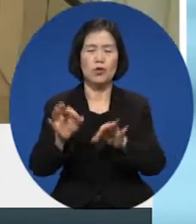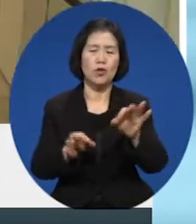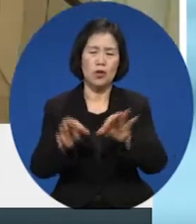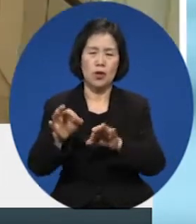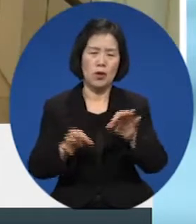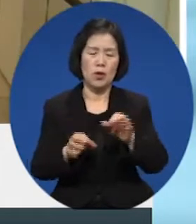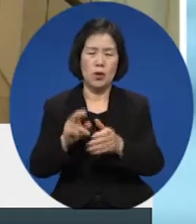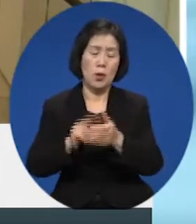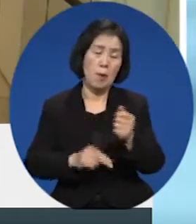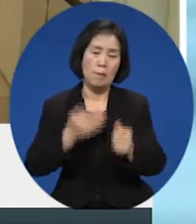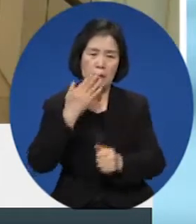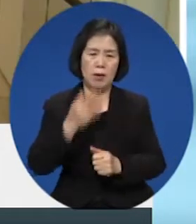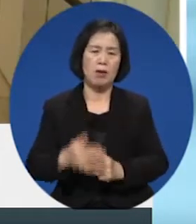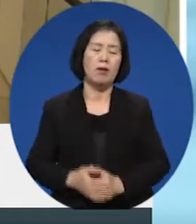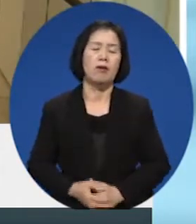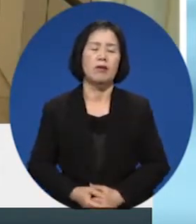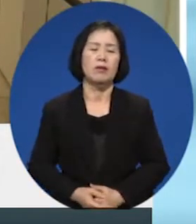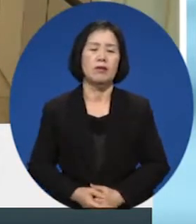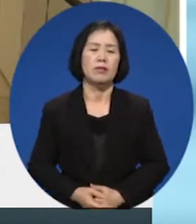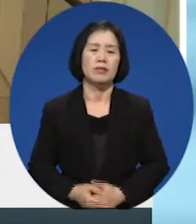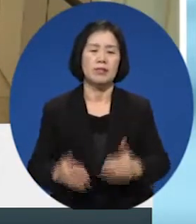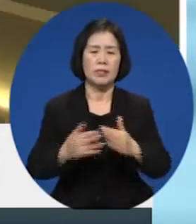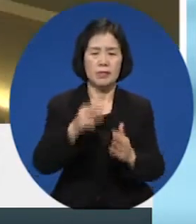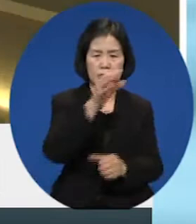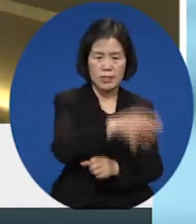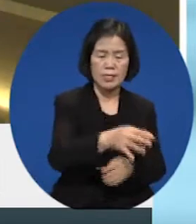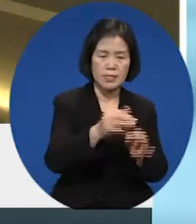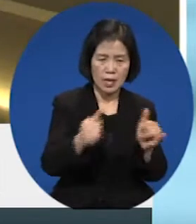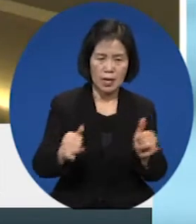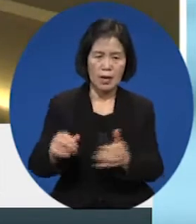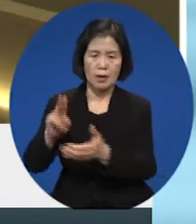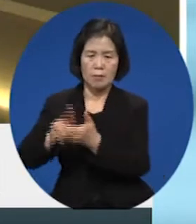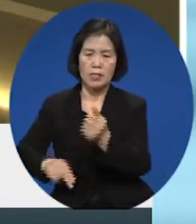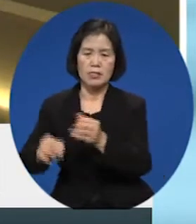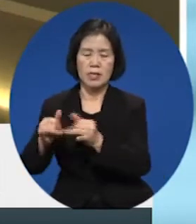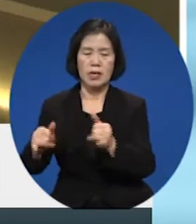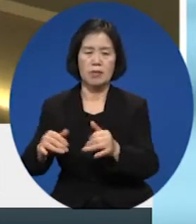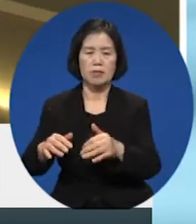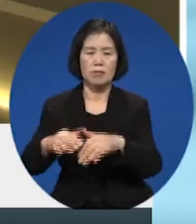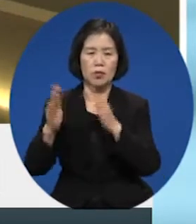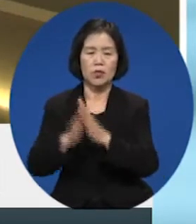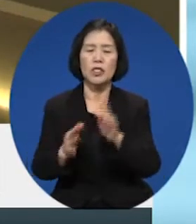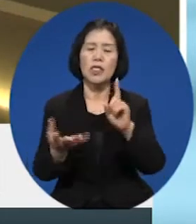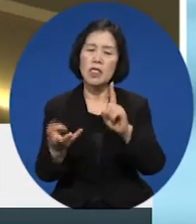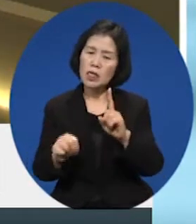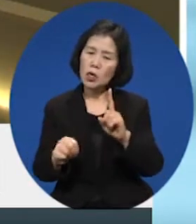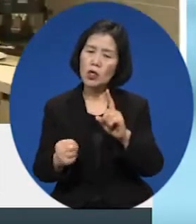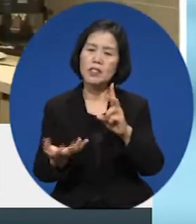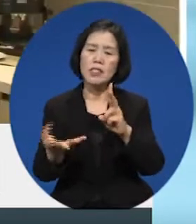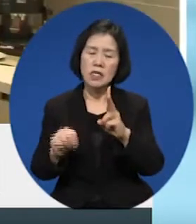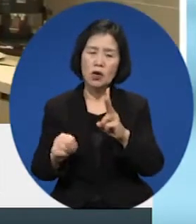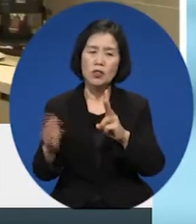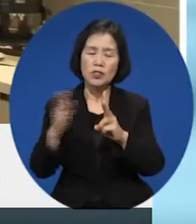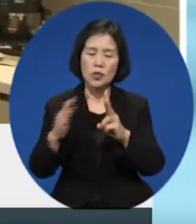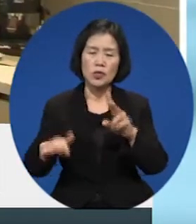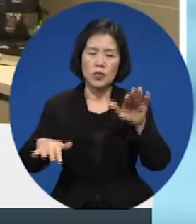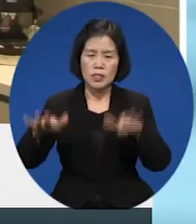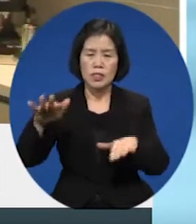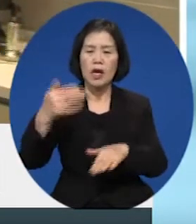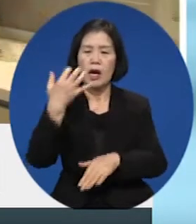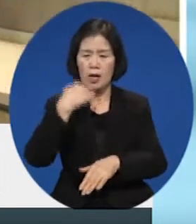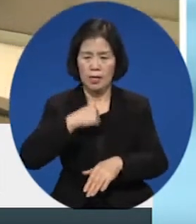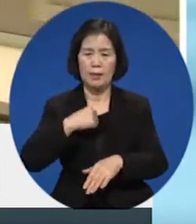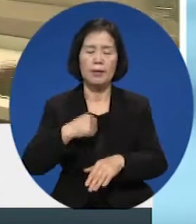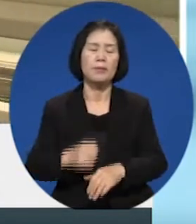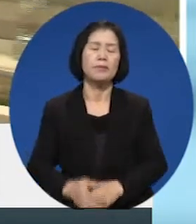것으로 전해졌습니다 그 집에 사는 사람과 판 사람 모두 1억원에서 2억원 상당히 시세차익을 얻을 수 있는